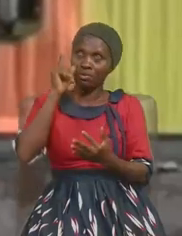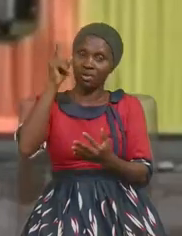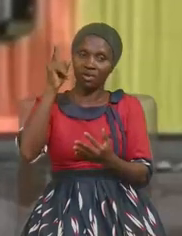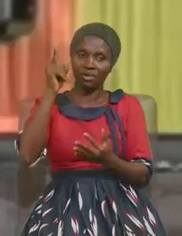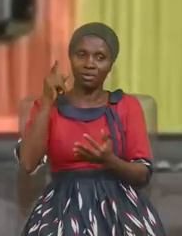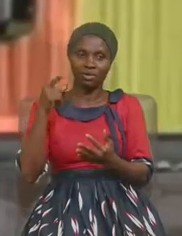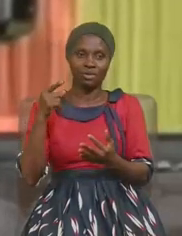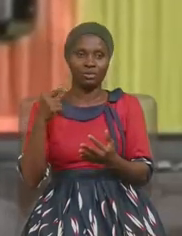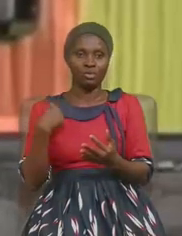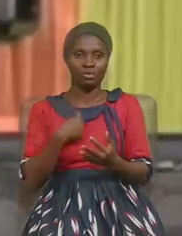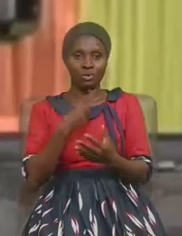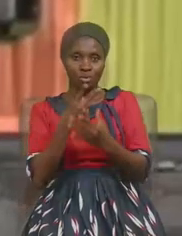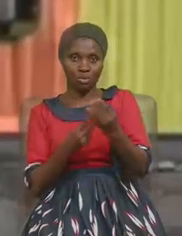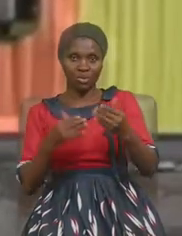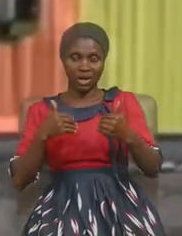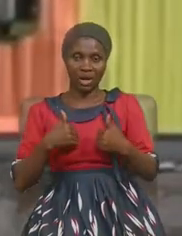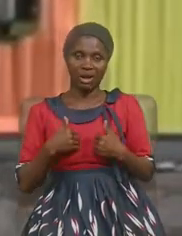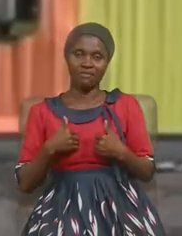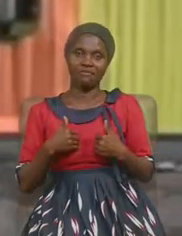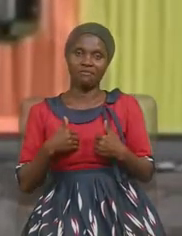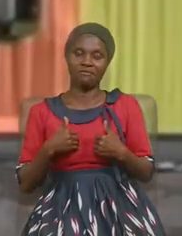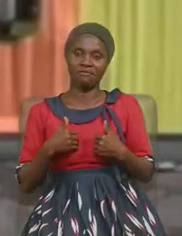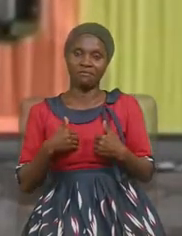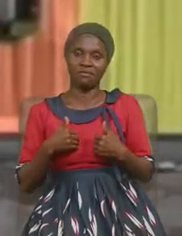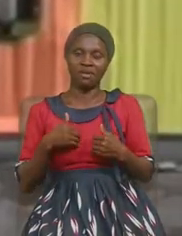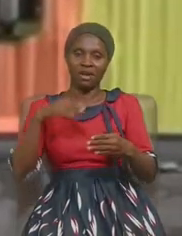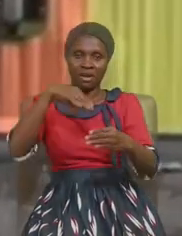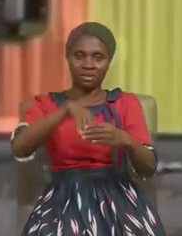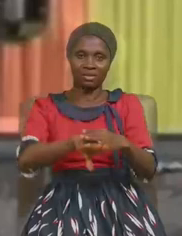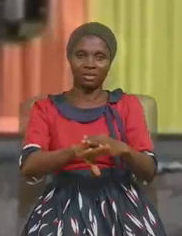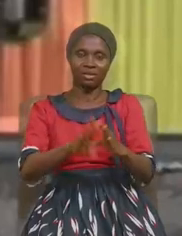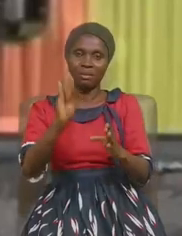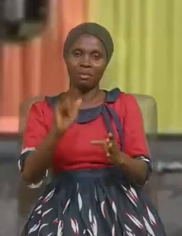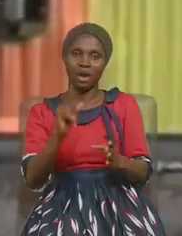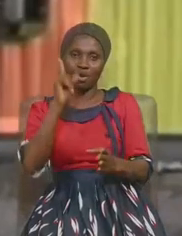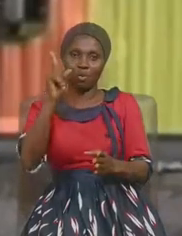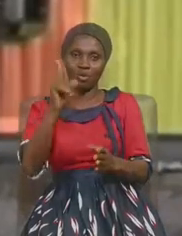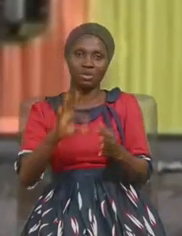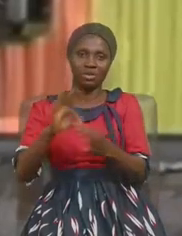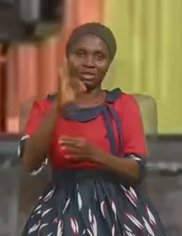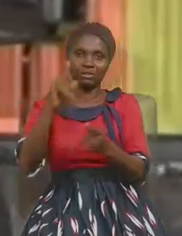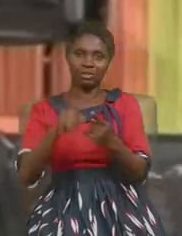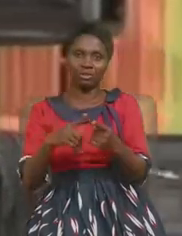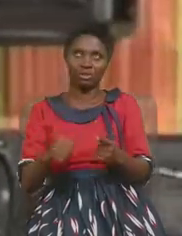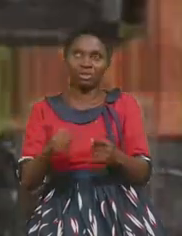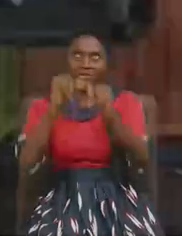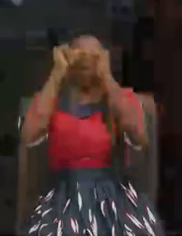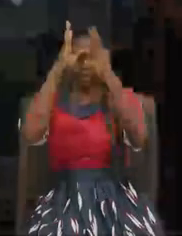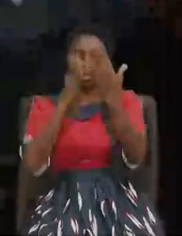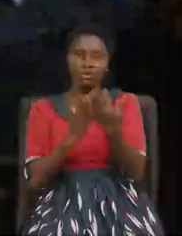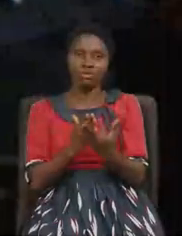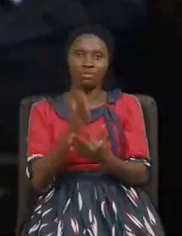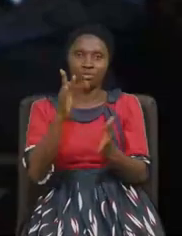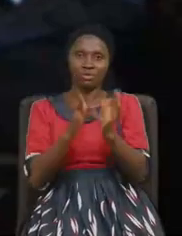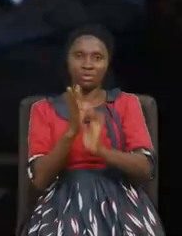Nous deux avons accès en un seul esprit au Père, par Jésus-Christ,